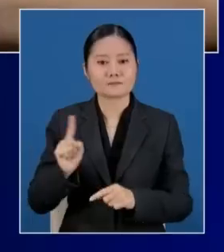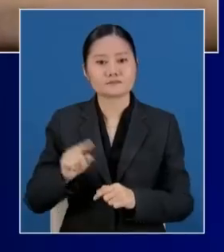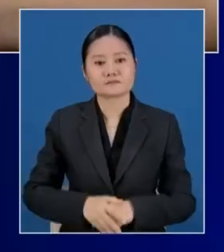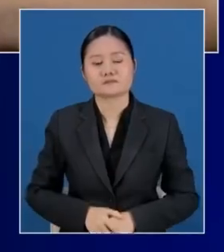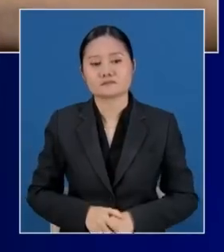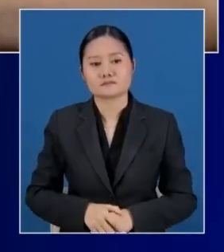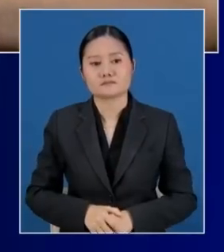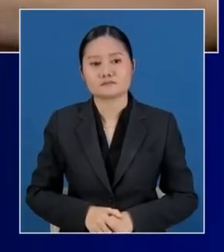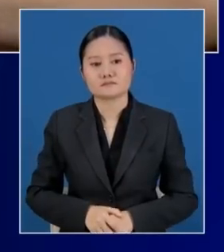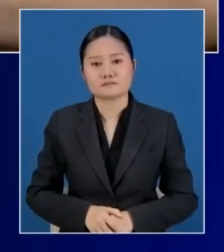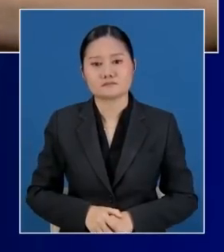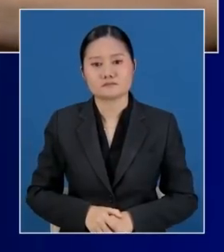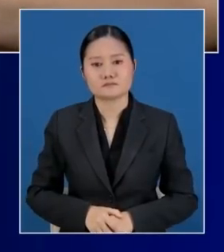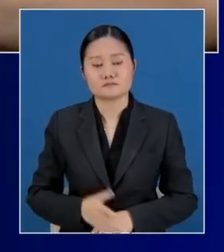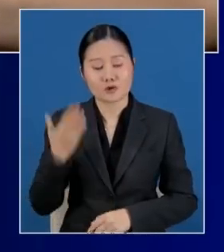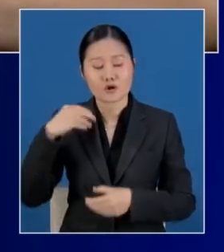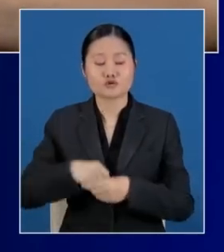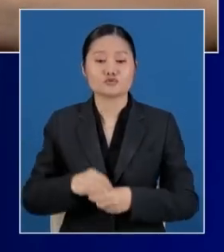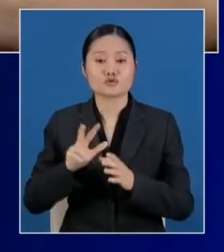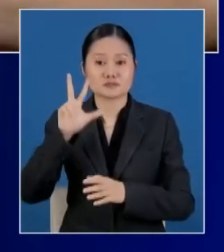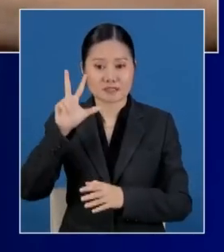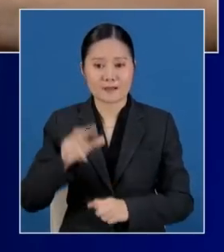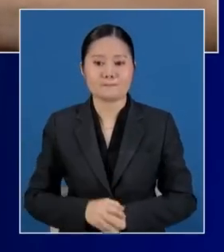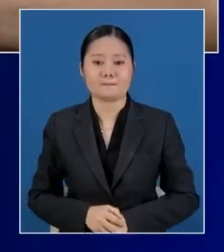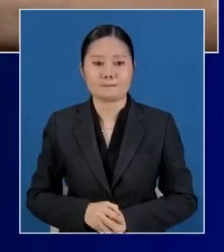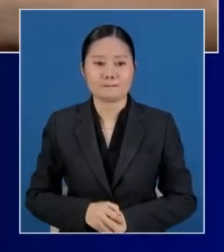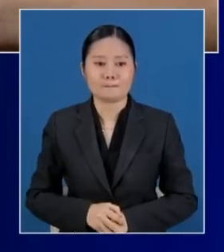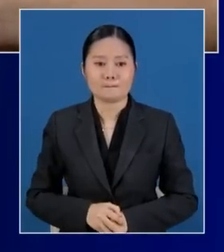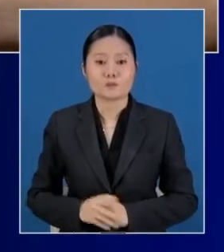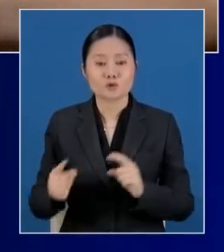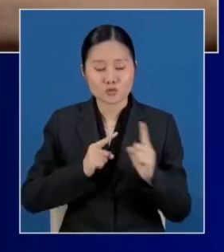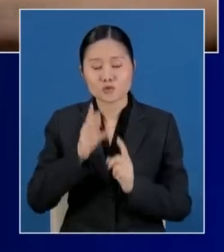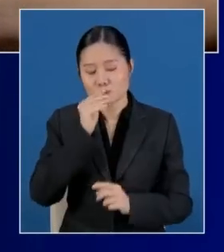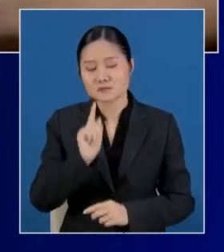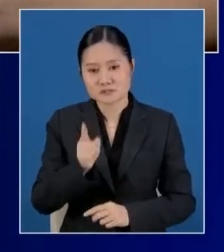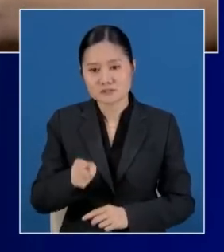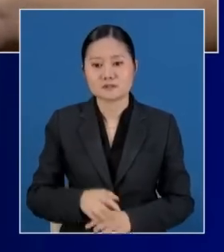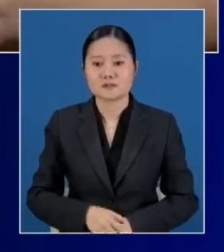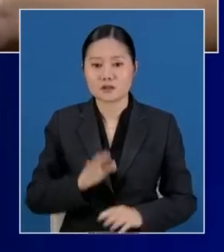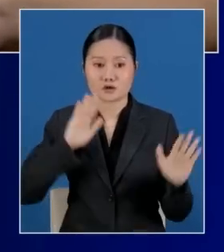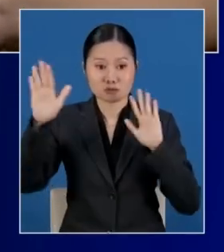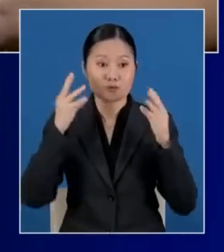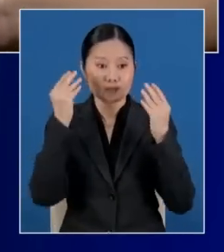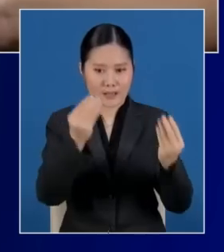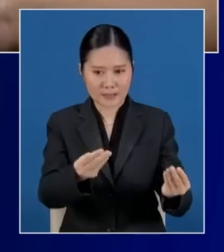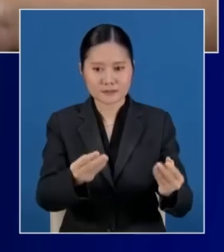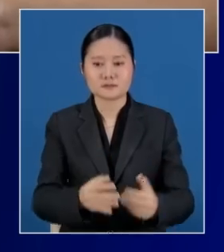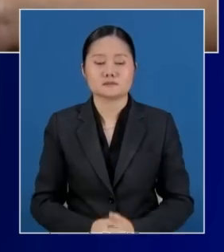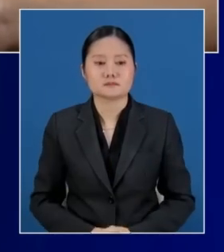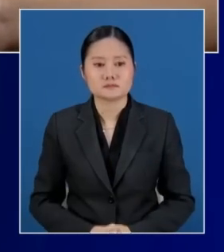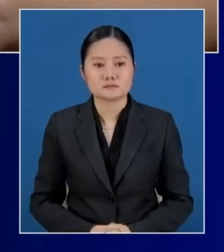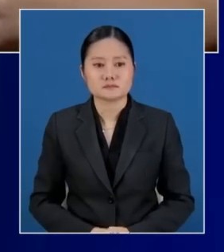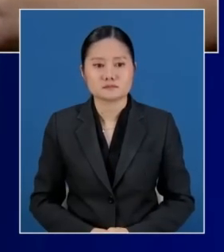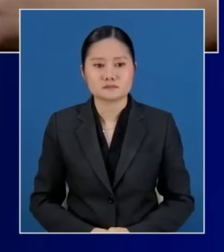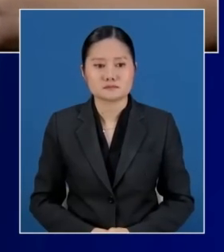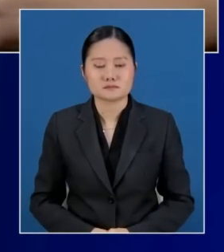ปั้นคุณสมศักดิ์สมัยอยู่กันสามมิตรใช่ไหมฮะเออนี่ฮะก็คุยกันจริงๆและถ้าจะมาโหวตให้ฝั่งนี้เนี่ยมีออปชัน